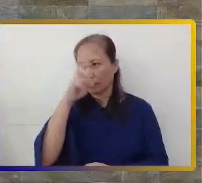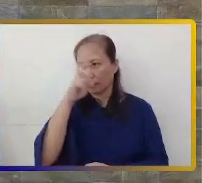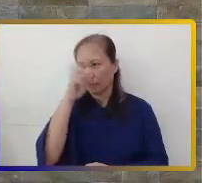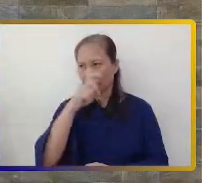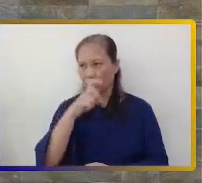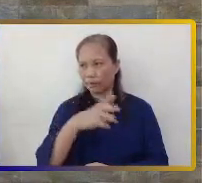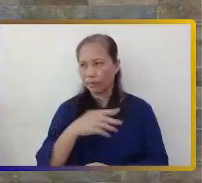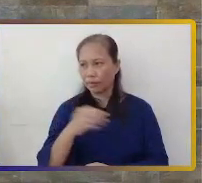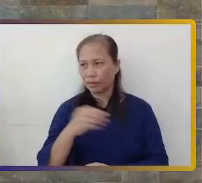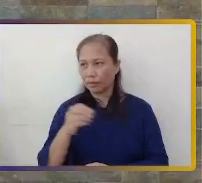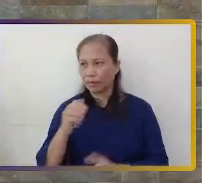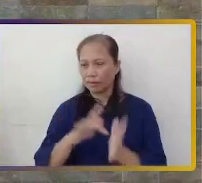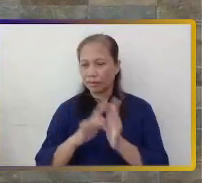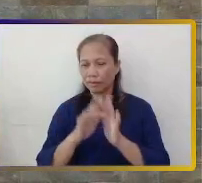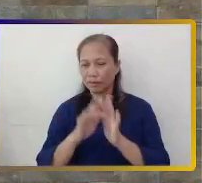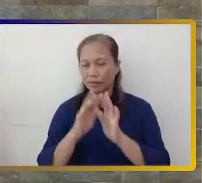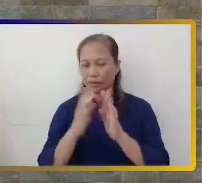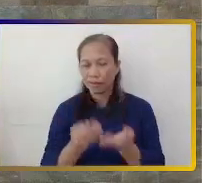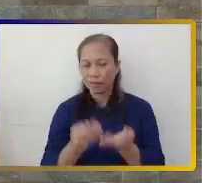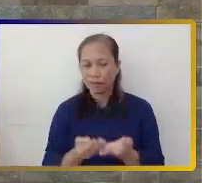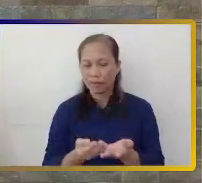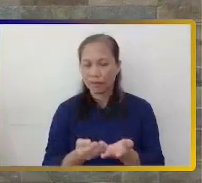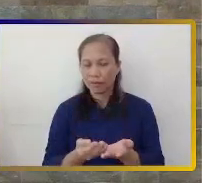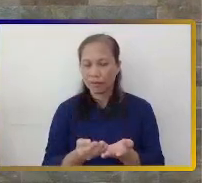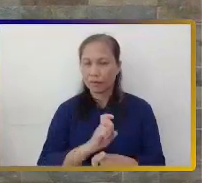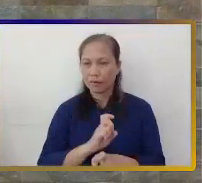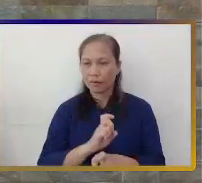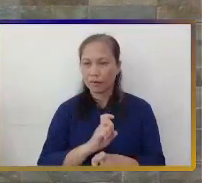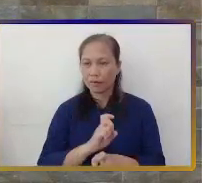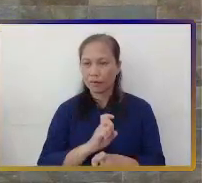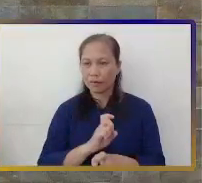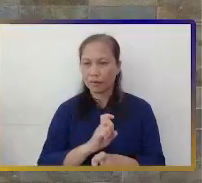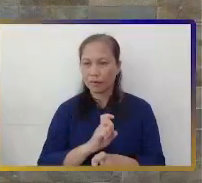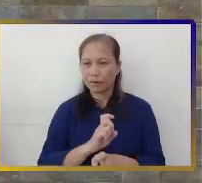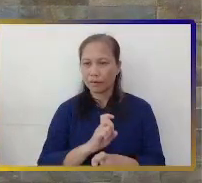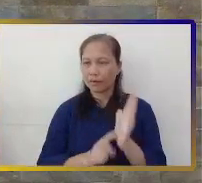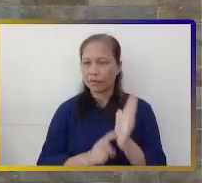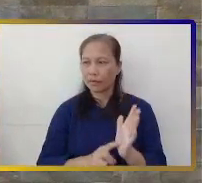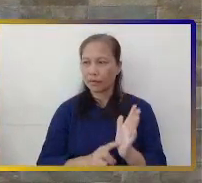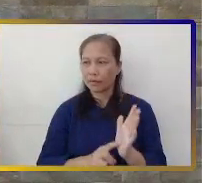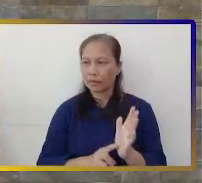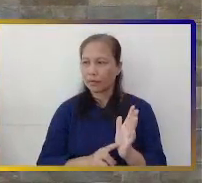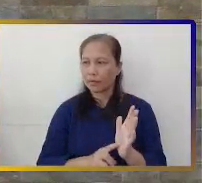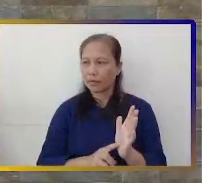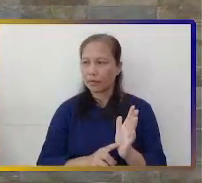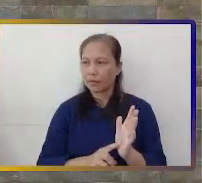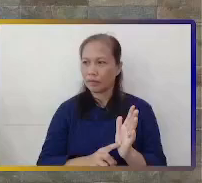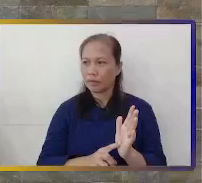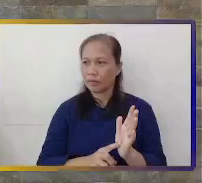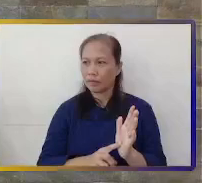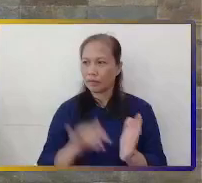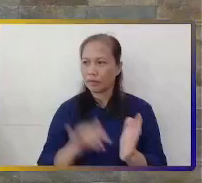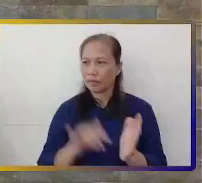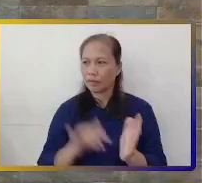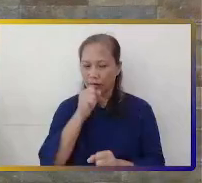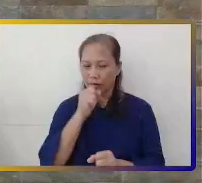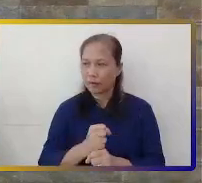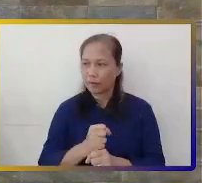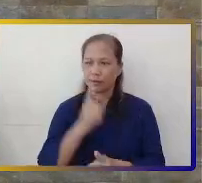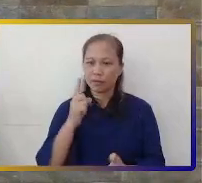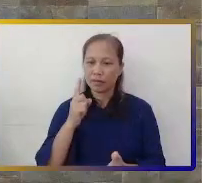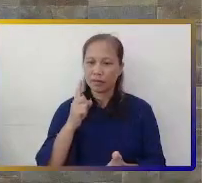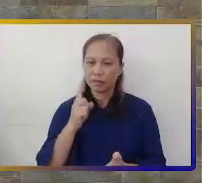and sa bible pa mismo makikita po natin mga kapatid ang kasiguraduhan na tama ang pinanghahawakan